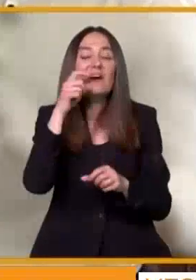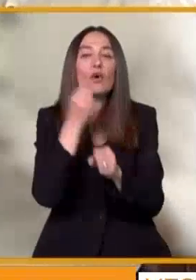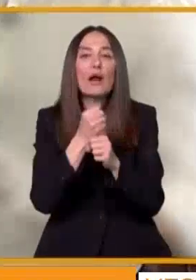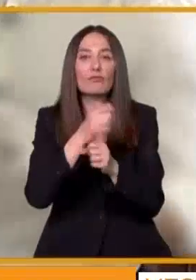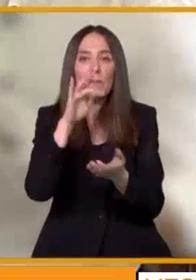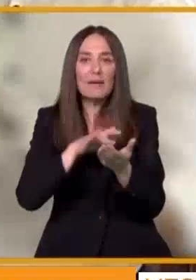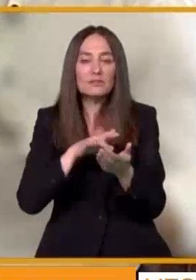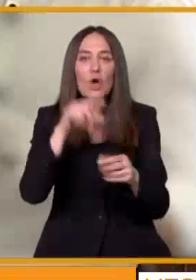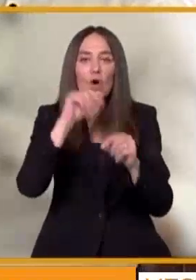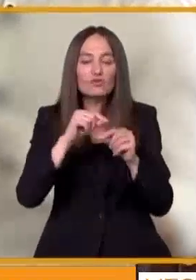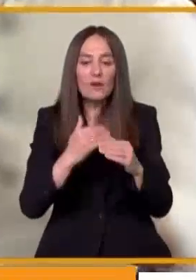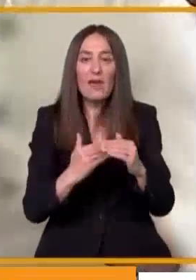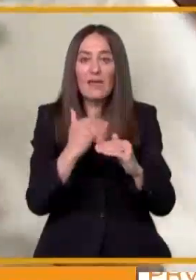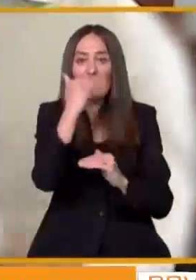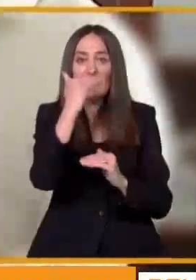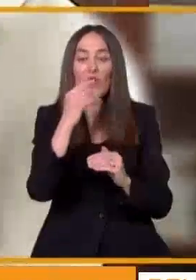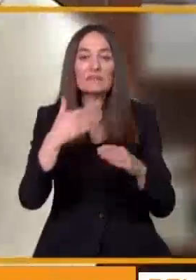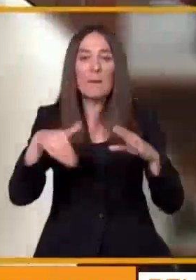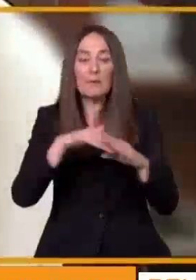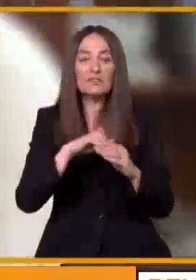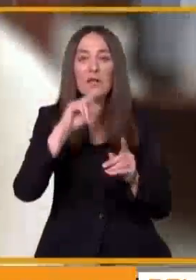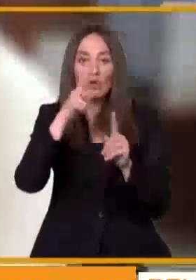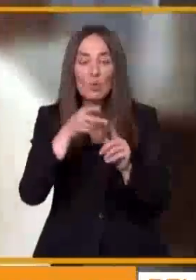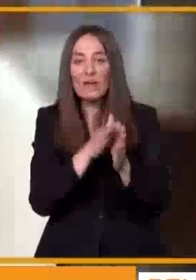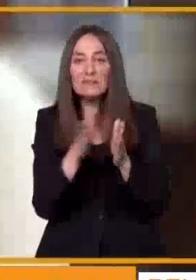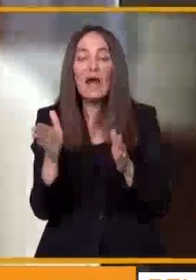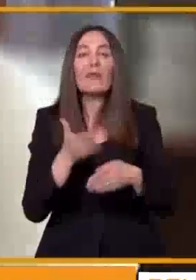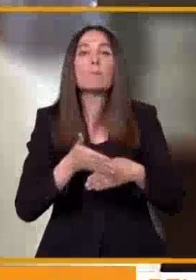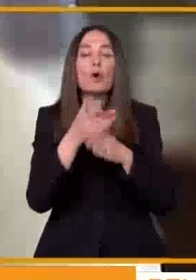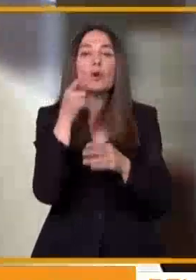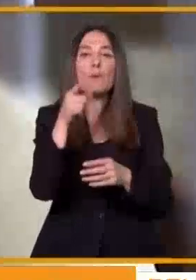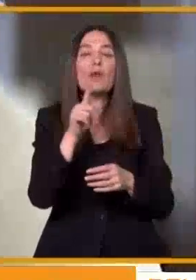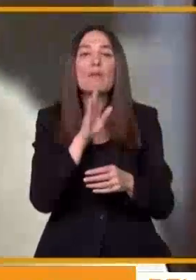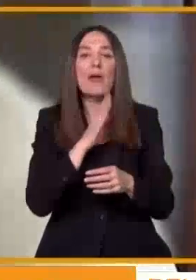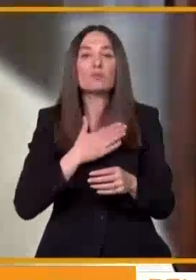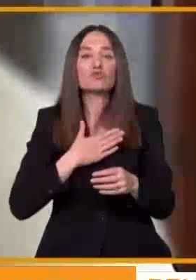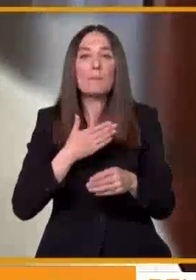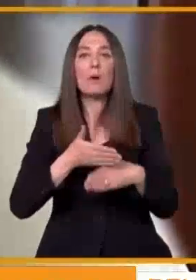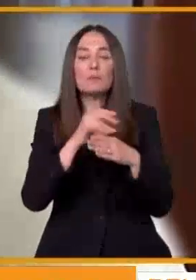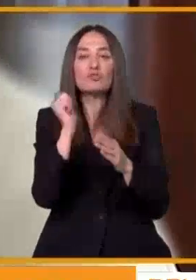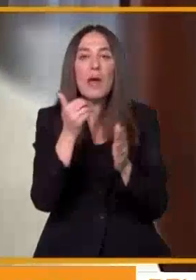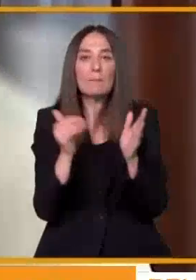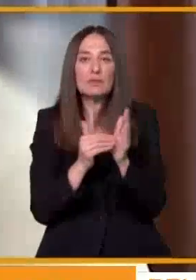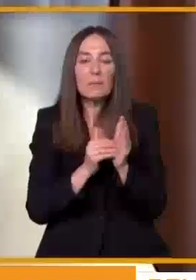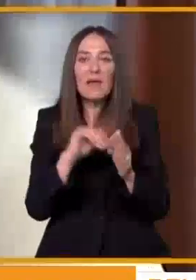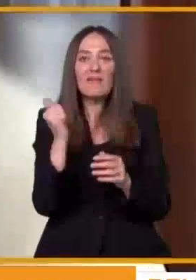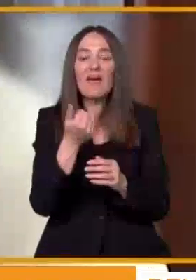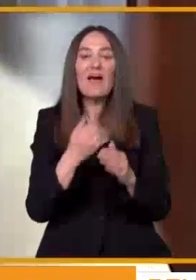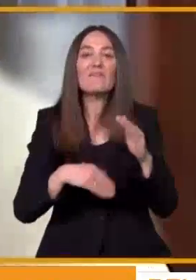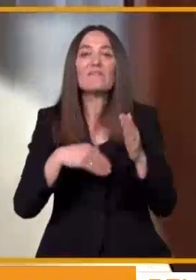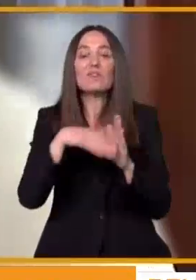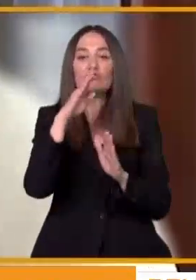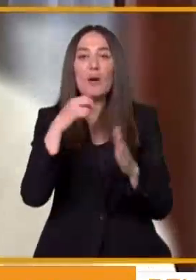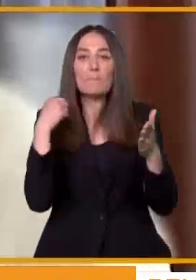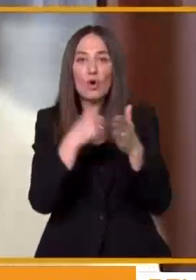dakle, da očuvamo dostignuti nivo zaposlenosti i s druge strane, da pomognemo onima kojima je naša pomoć najpotrebnija, koji su najviše i pogođeni ovom